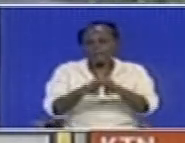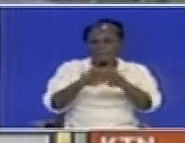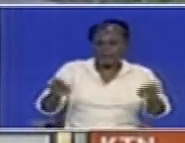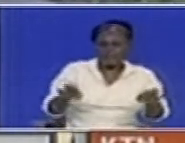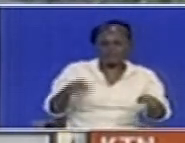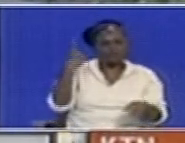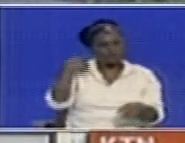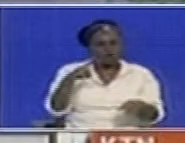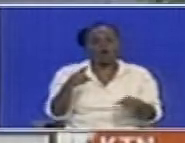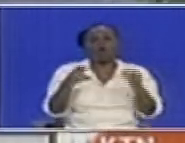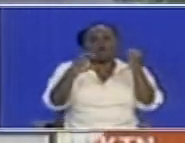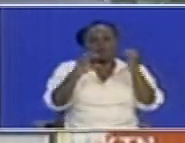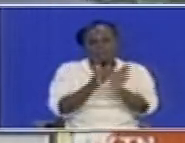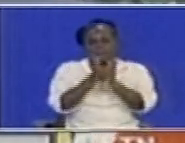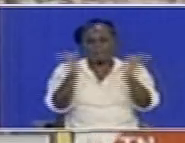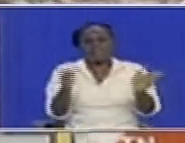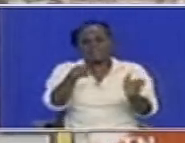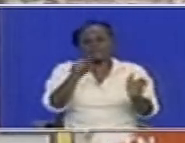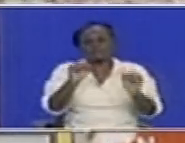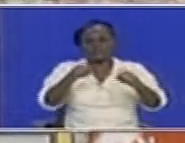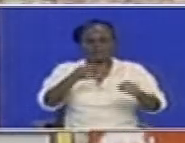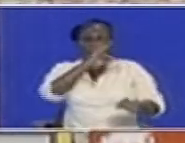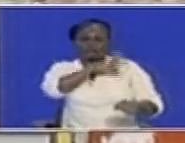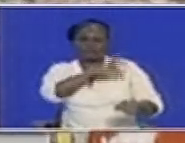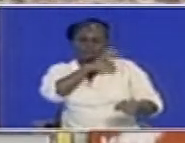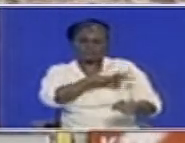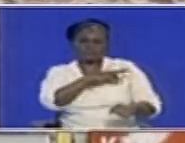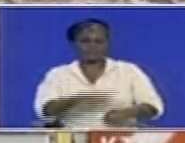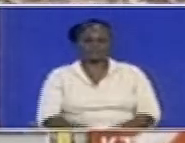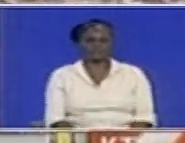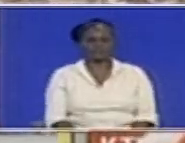wananchi wetu, na wananchi wetu watasaidika. Kamchemenza, KTN Baringo.